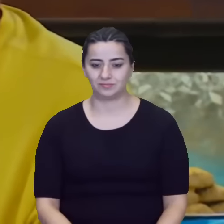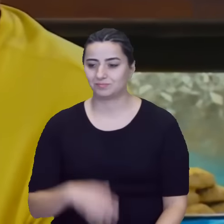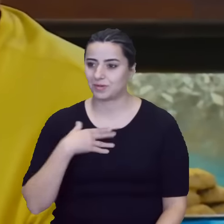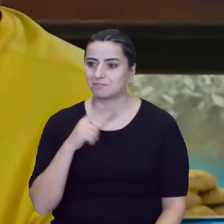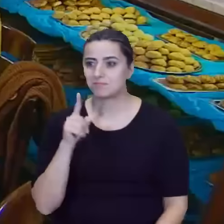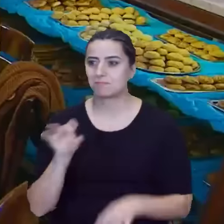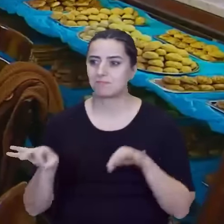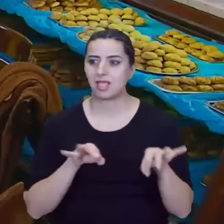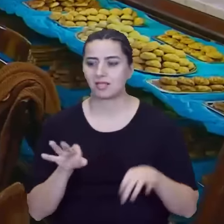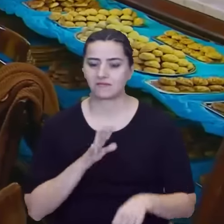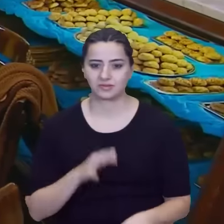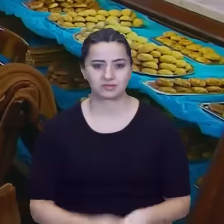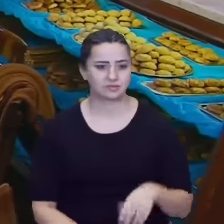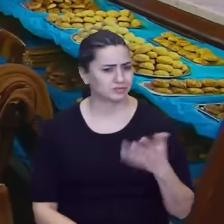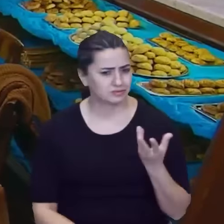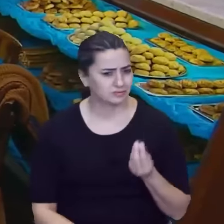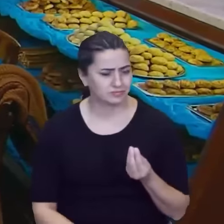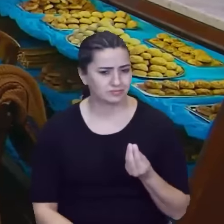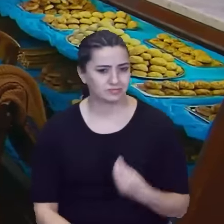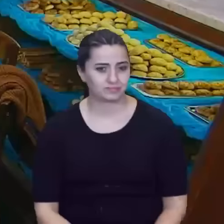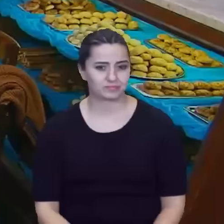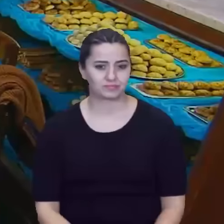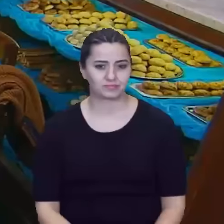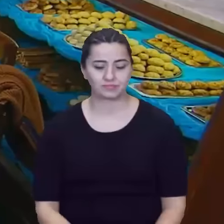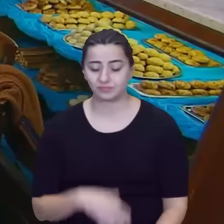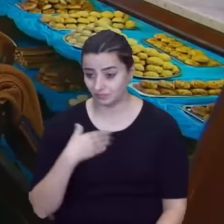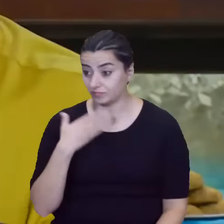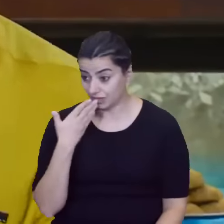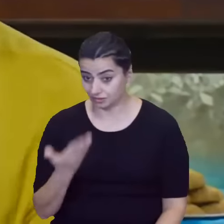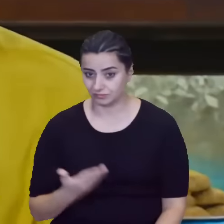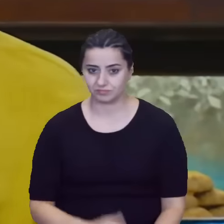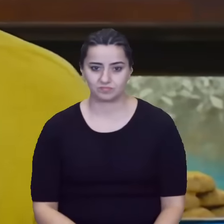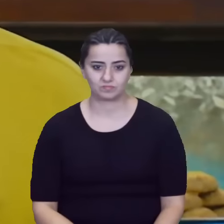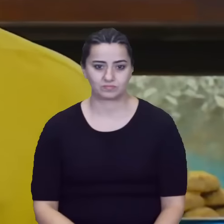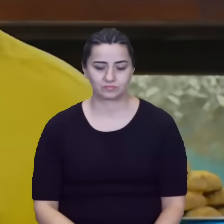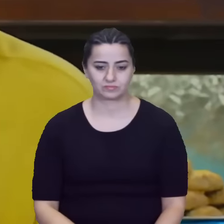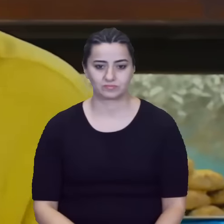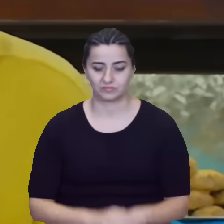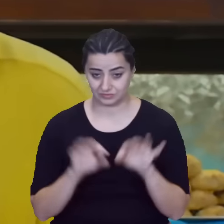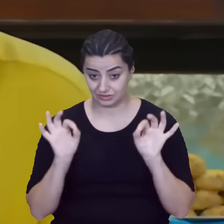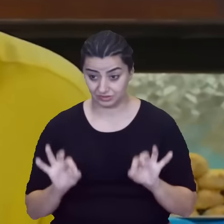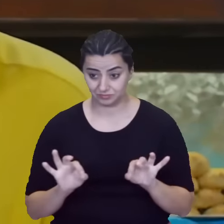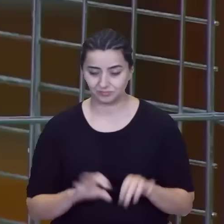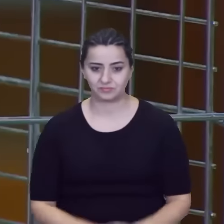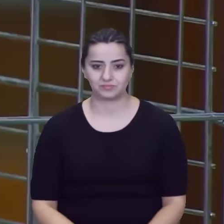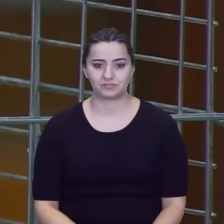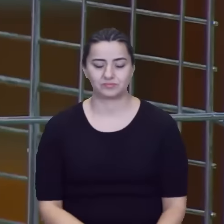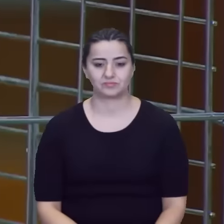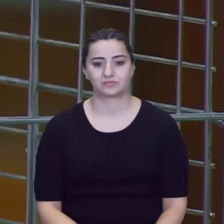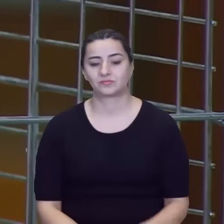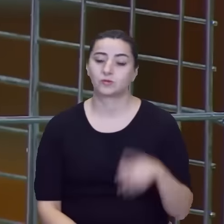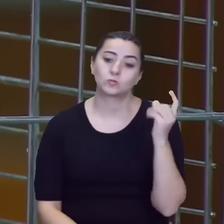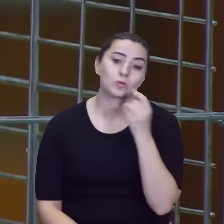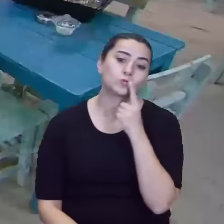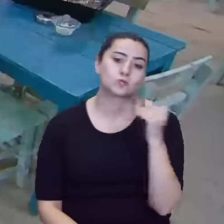Benim bir planım var. Aa! Ne nasıl bir plan? Dur, anlatayım. Tamam. Şimdi şöyle. Bana iltifat